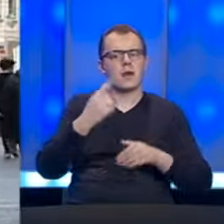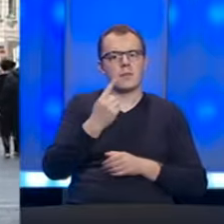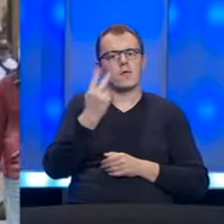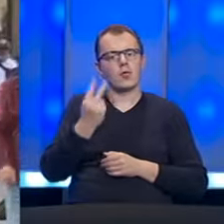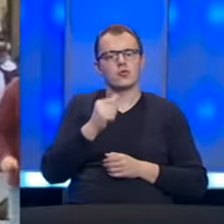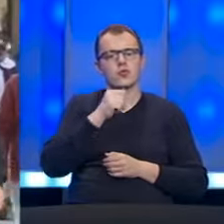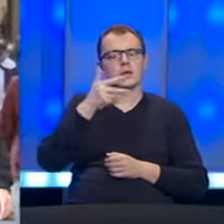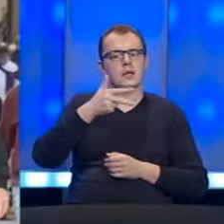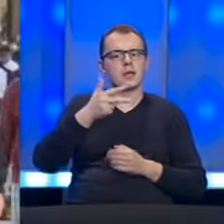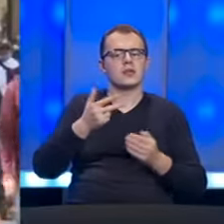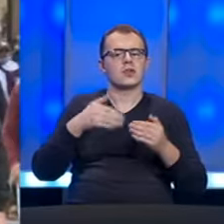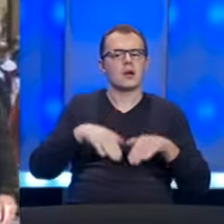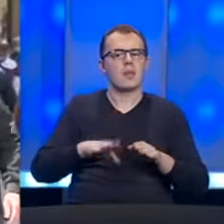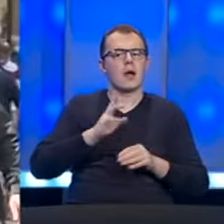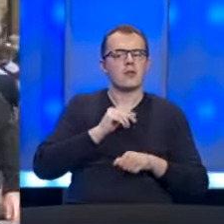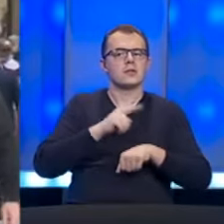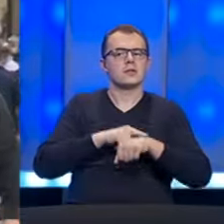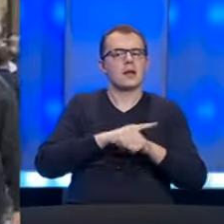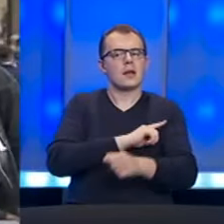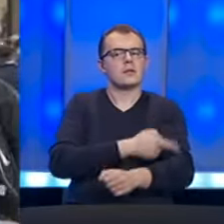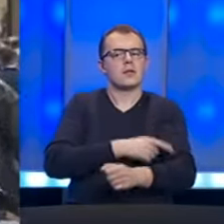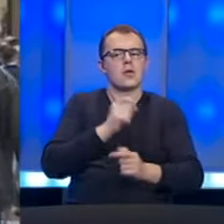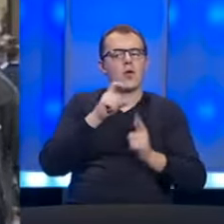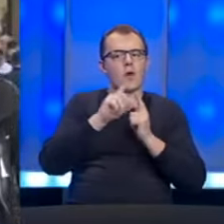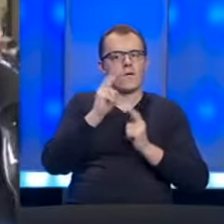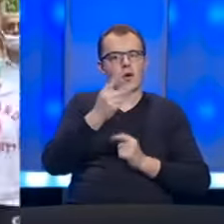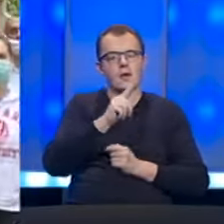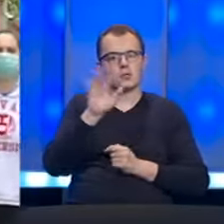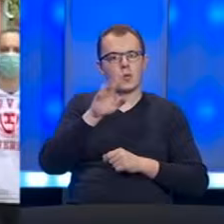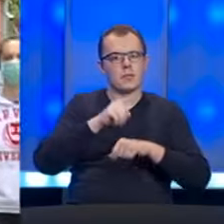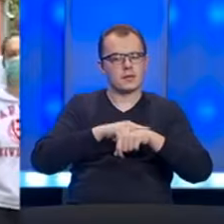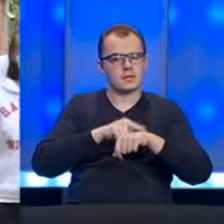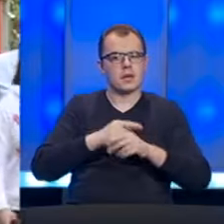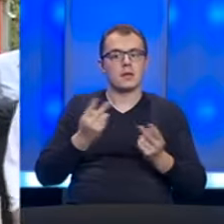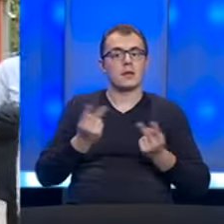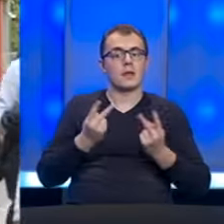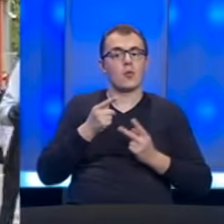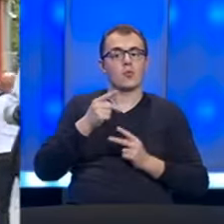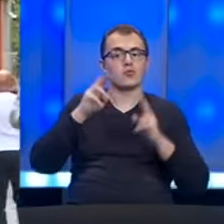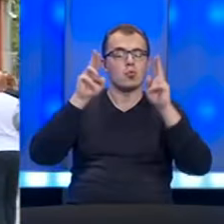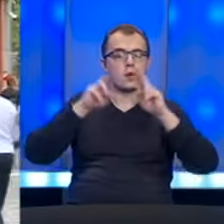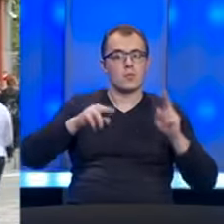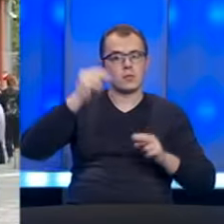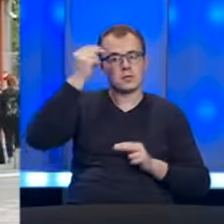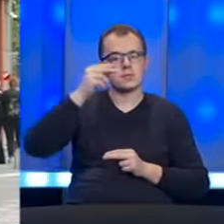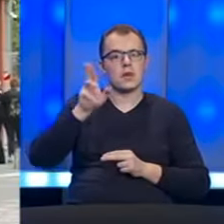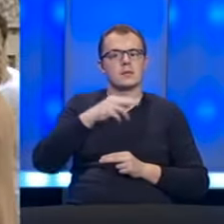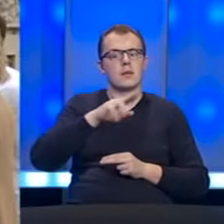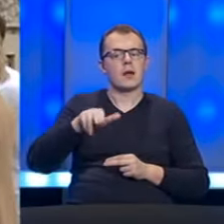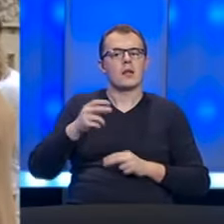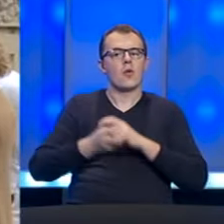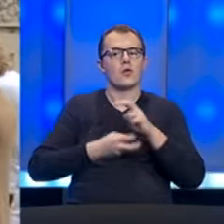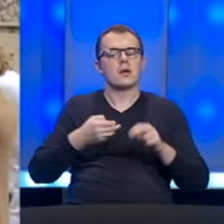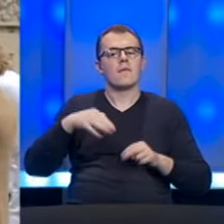i 3. maja policijski sat na snazi je od 12 do 5 sati. Također u Republici Srpskoj je zabranjeno kretanje